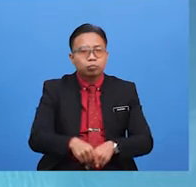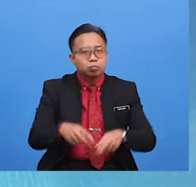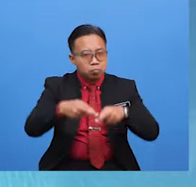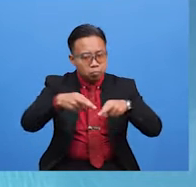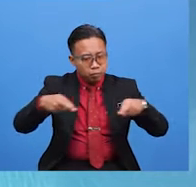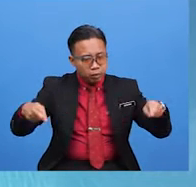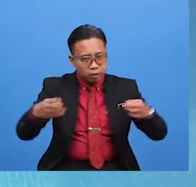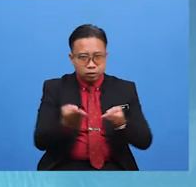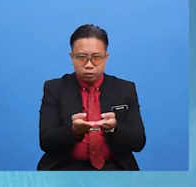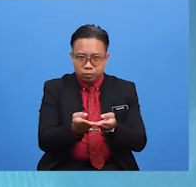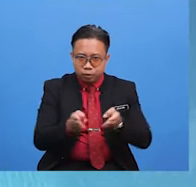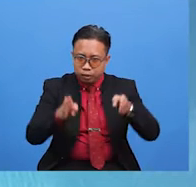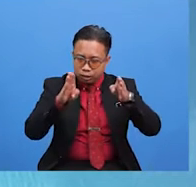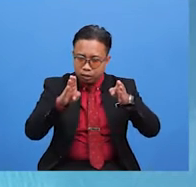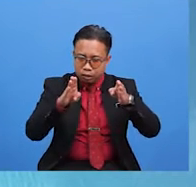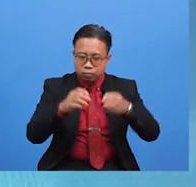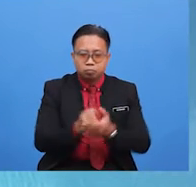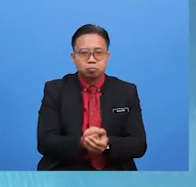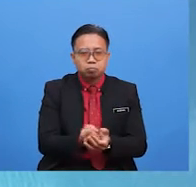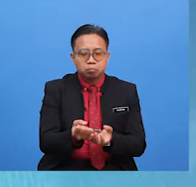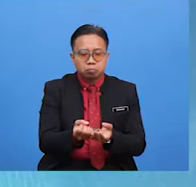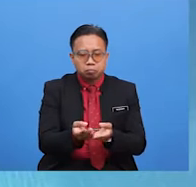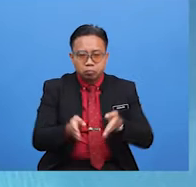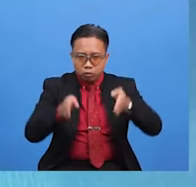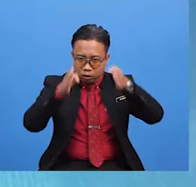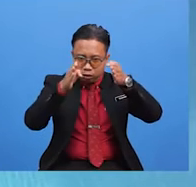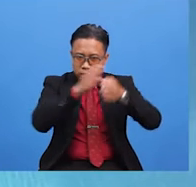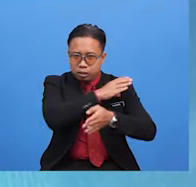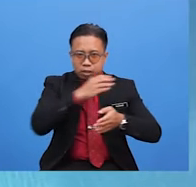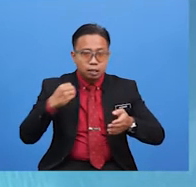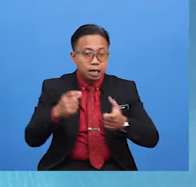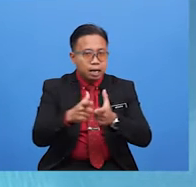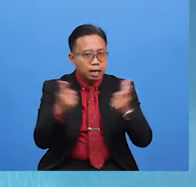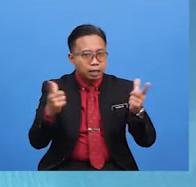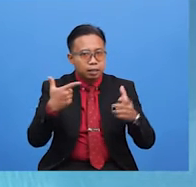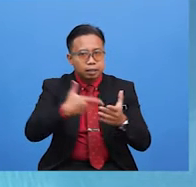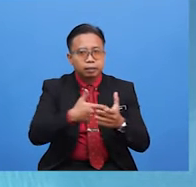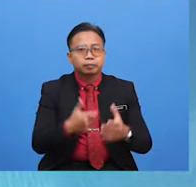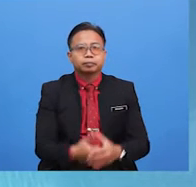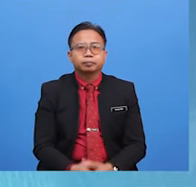beaker, silinder pengukat dan lain-lain lagi.